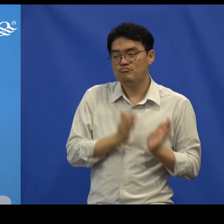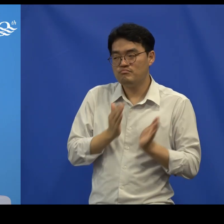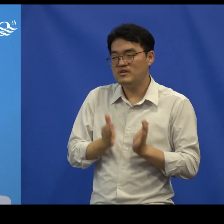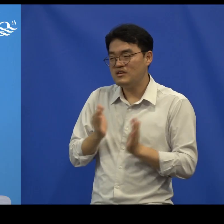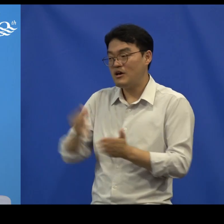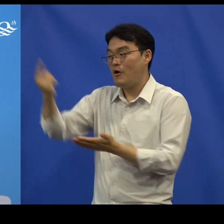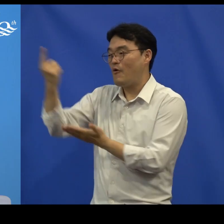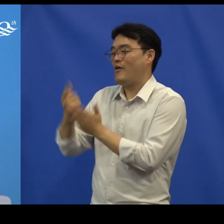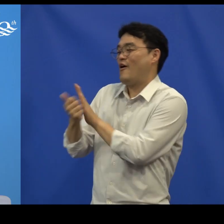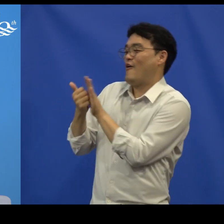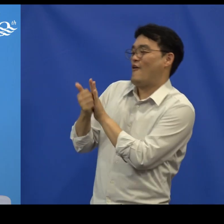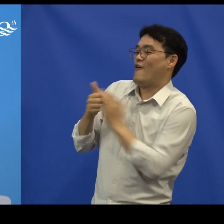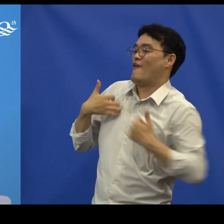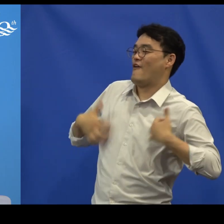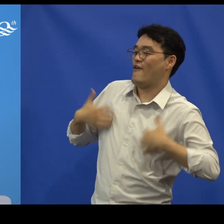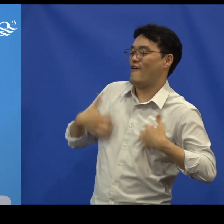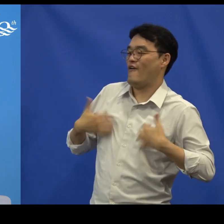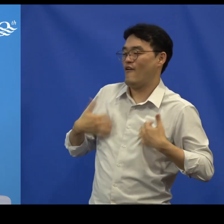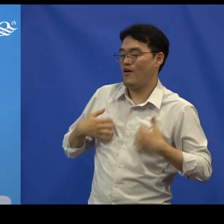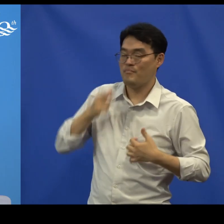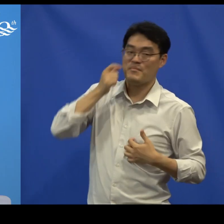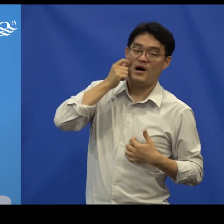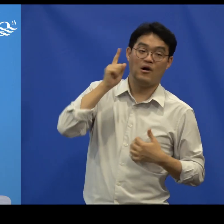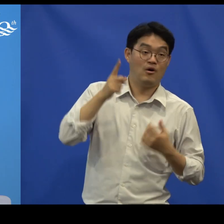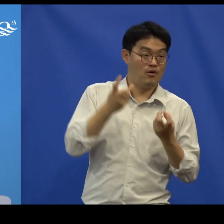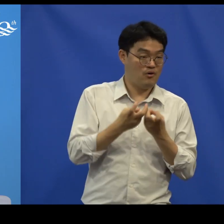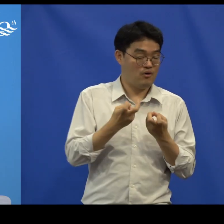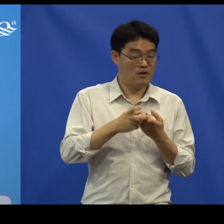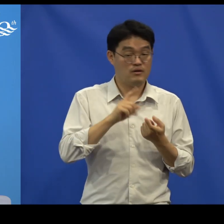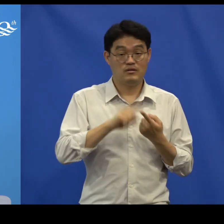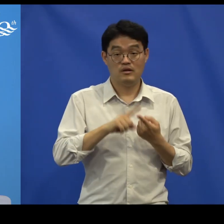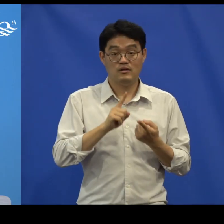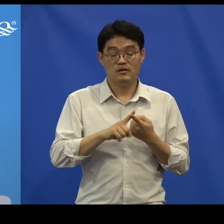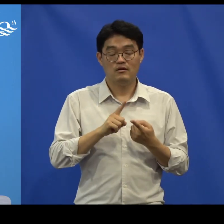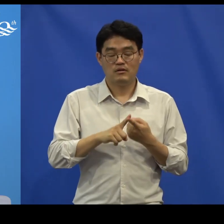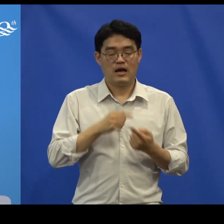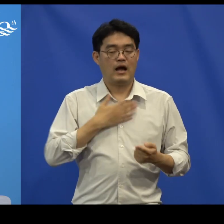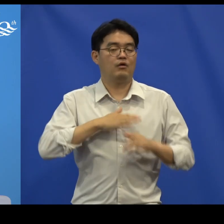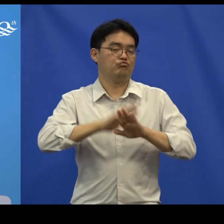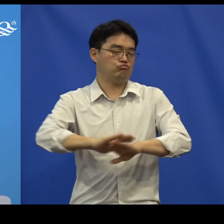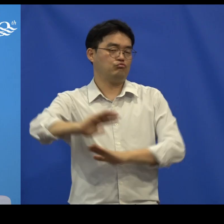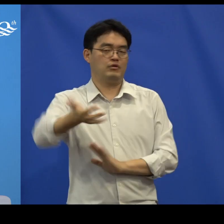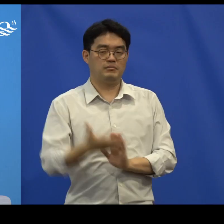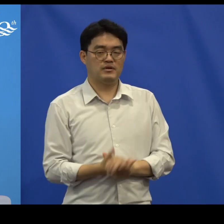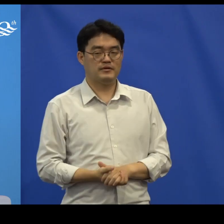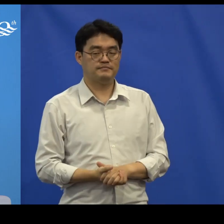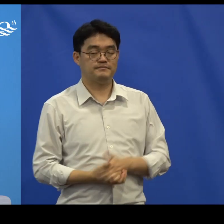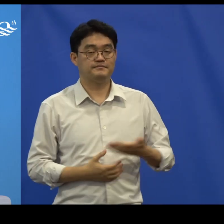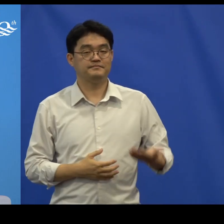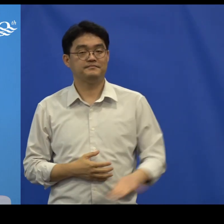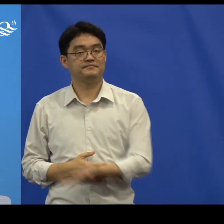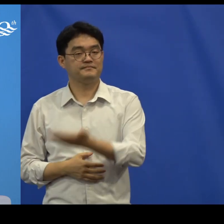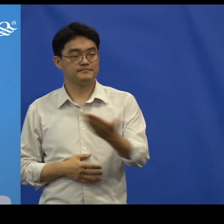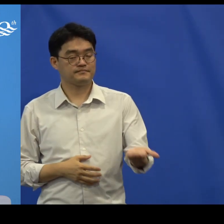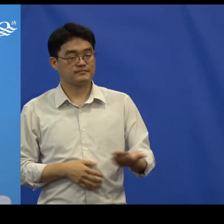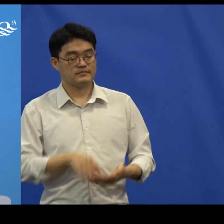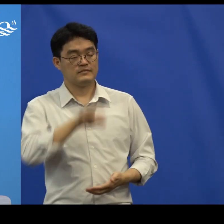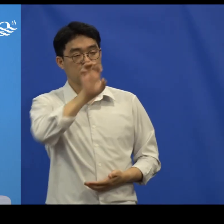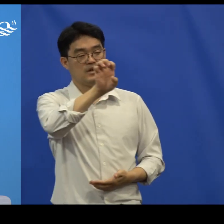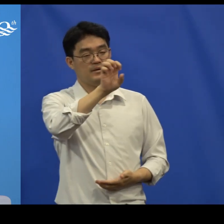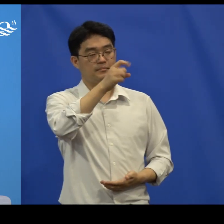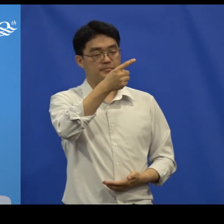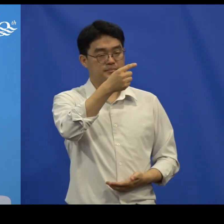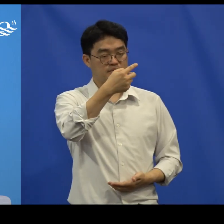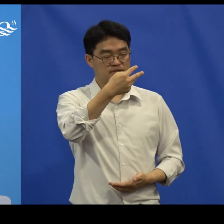돼요. 유명한 프란시스 셰프라고 하는 유명한 박사님이 있습니다. 라브리 운동을 일으켰던